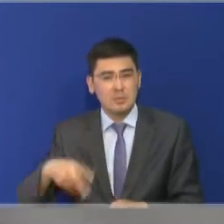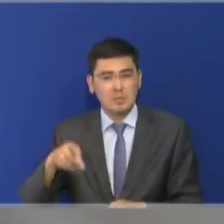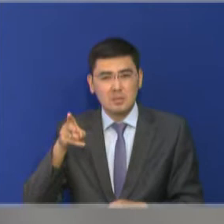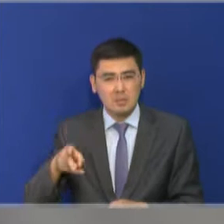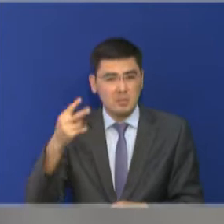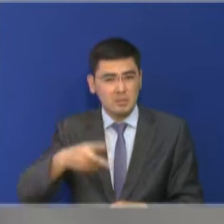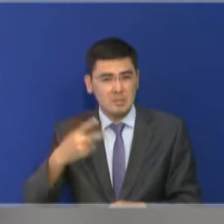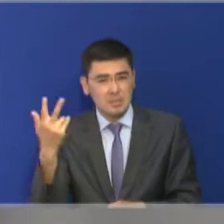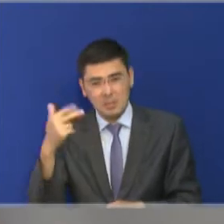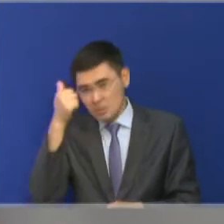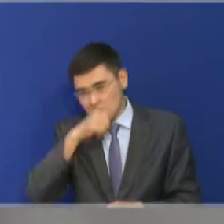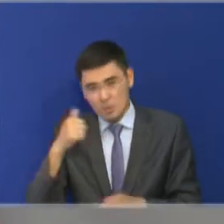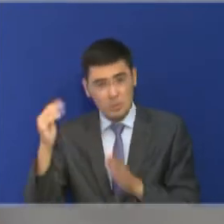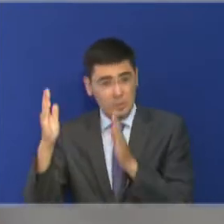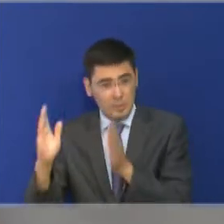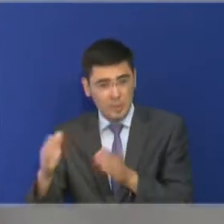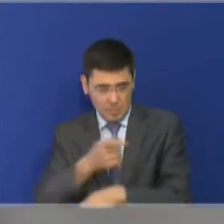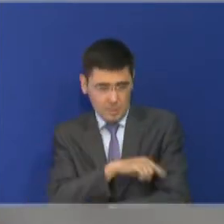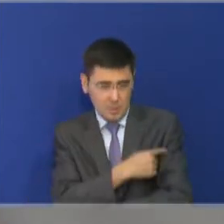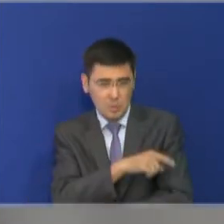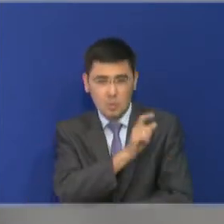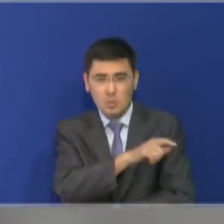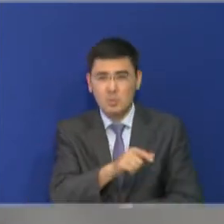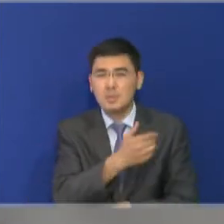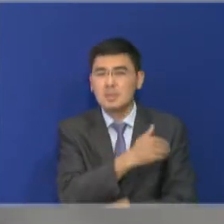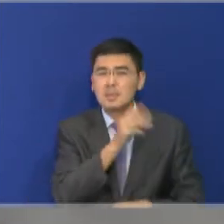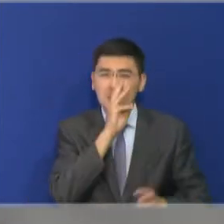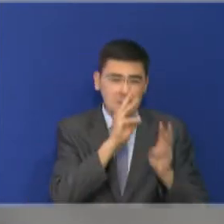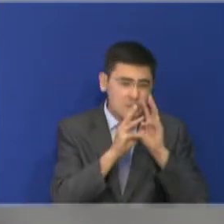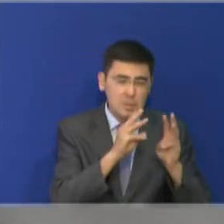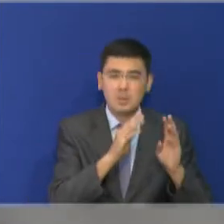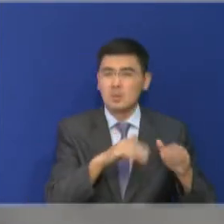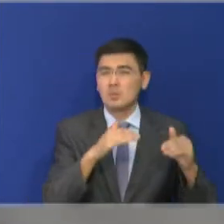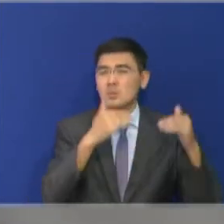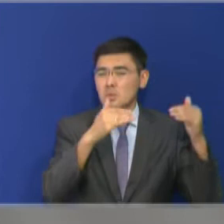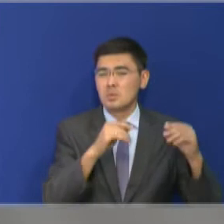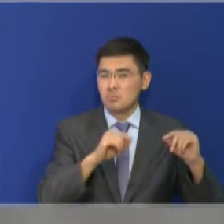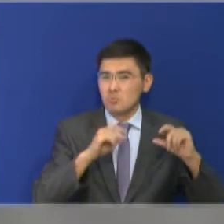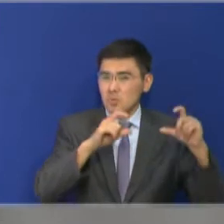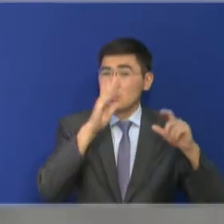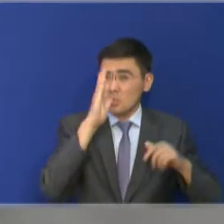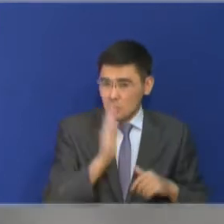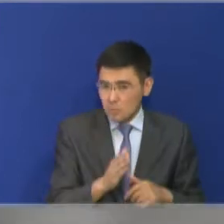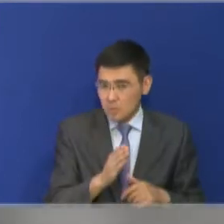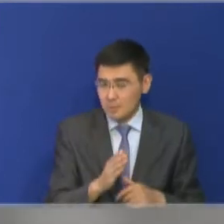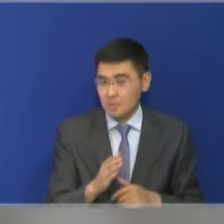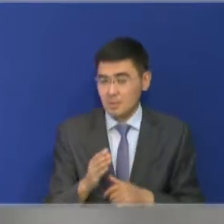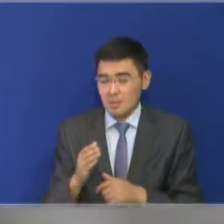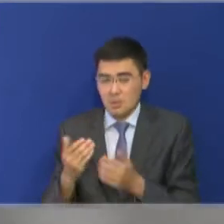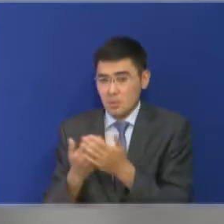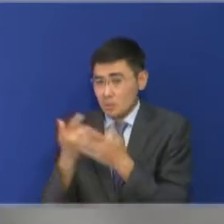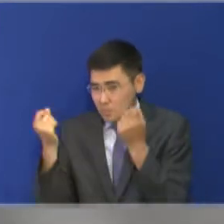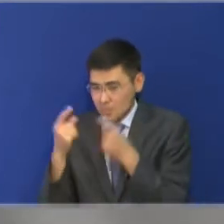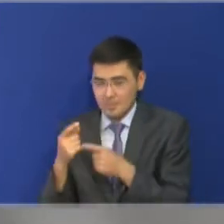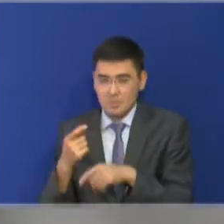2020-2023 жылдар аралығында медициналық қызметкерлердің жалақысын өсіретіне біз өте қатты ризамыз.